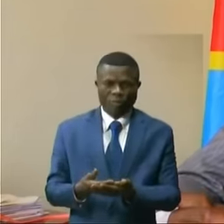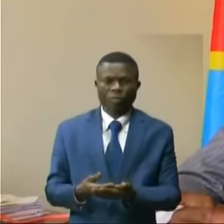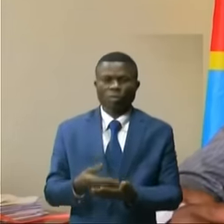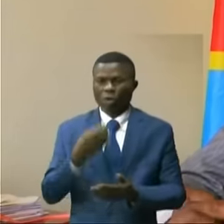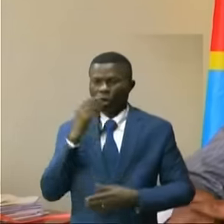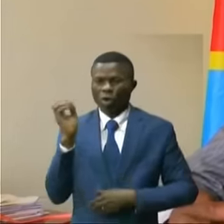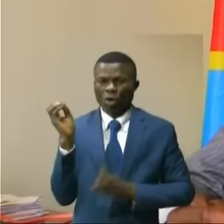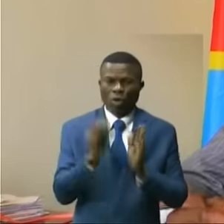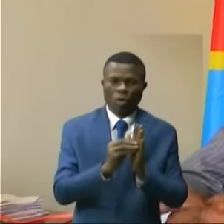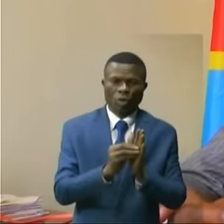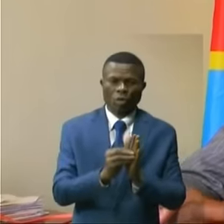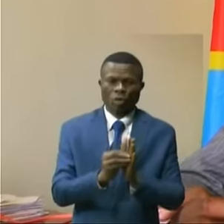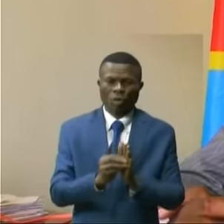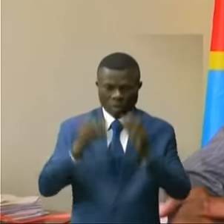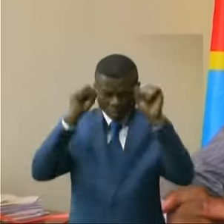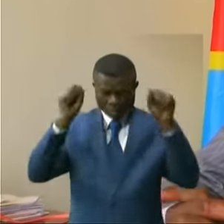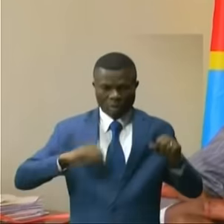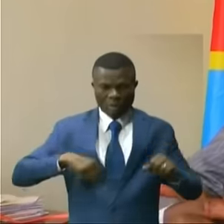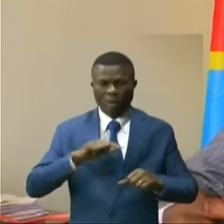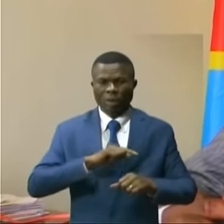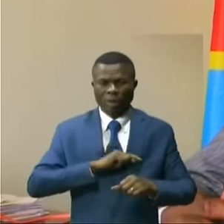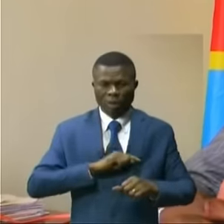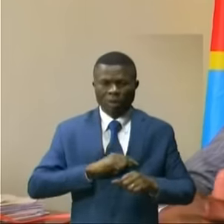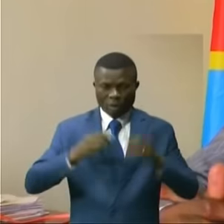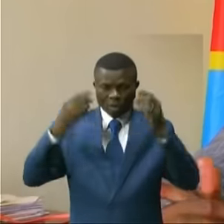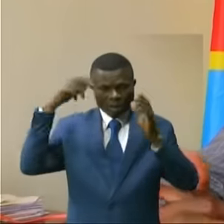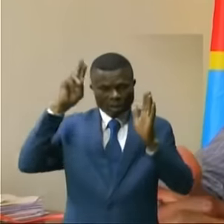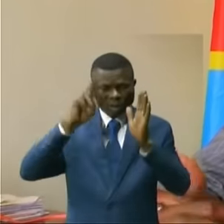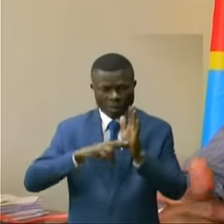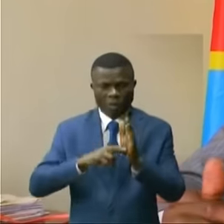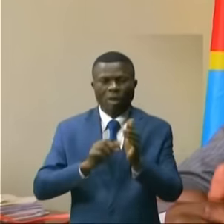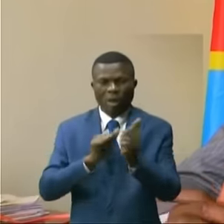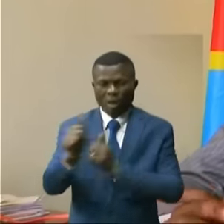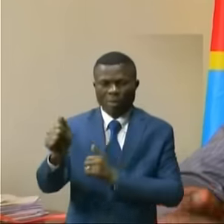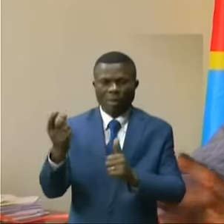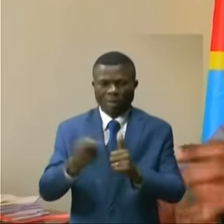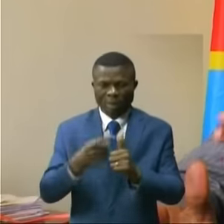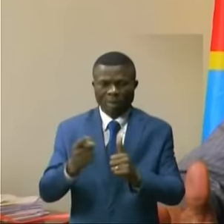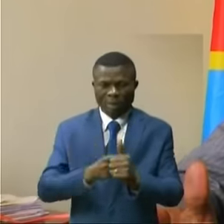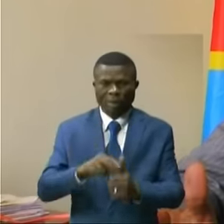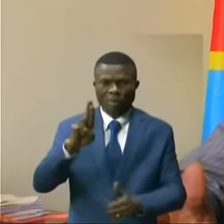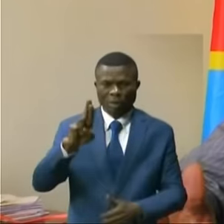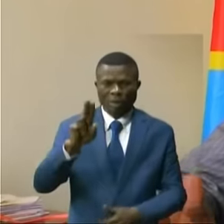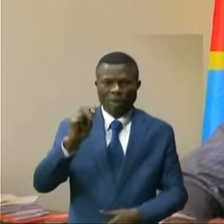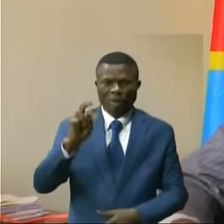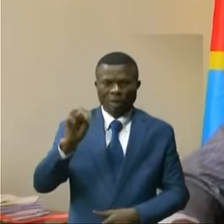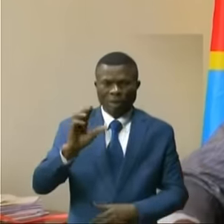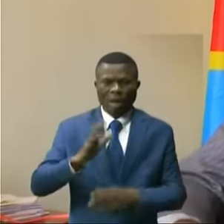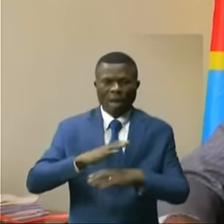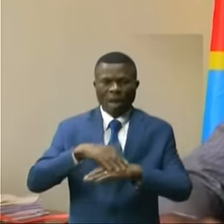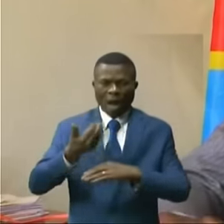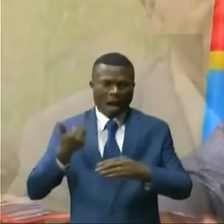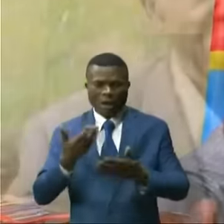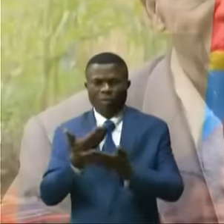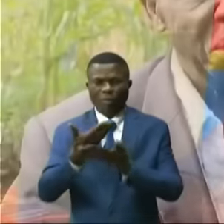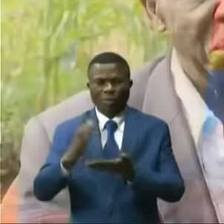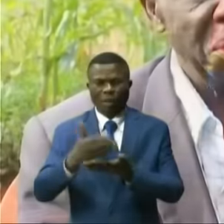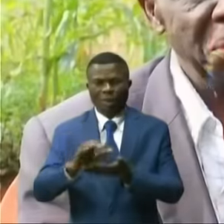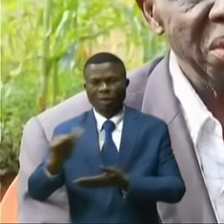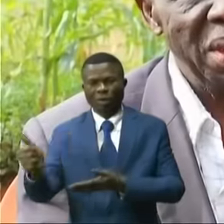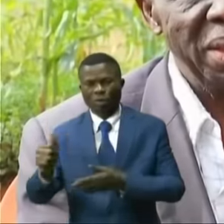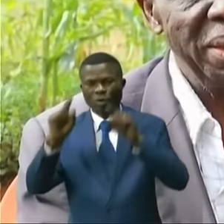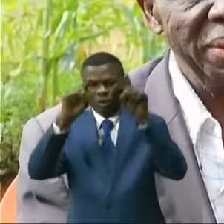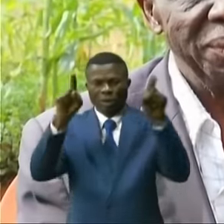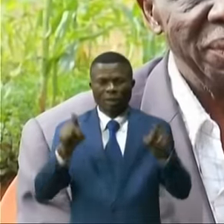l'État les décision du gouvernement ça doit d'abord passer par RTNC avant d'être relayé par notre Radi